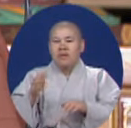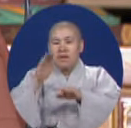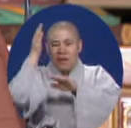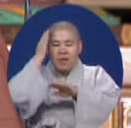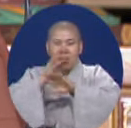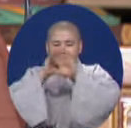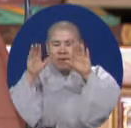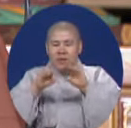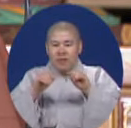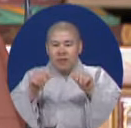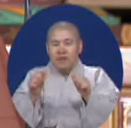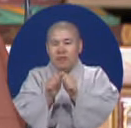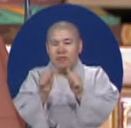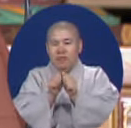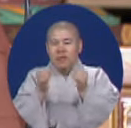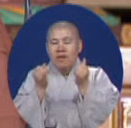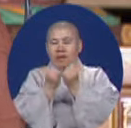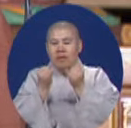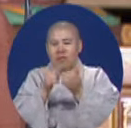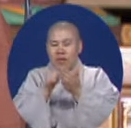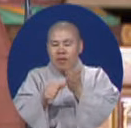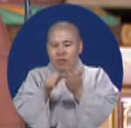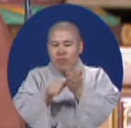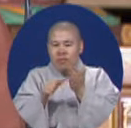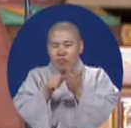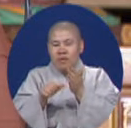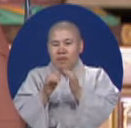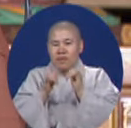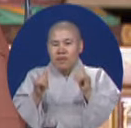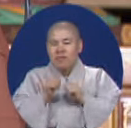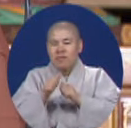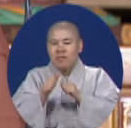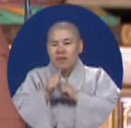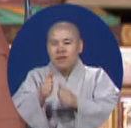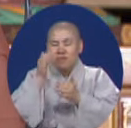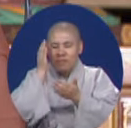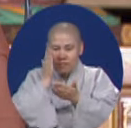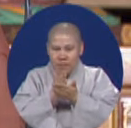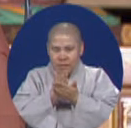여자나 물건이나 사람이나 이거 쫓아다니지 말아라 이거예요.